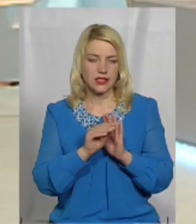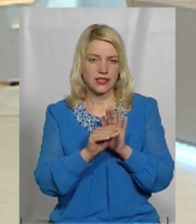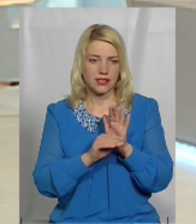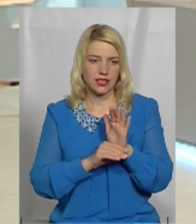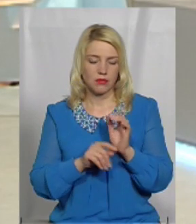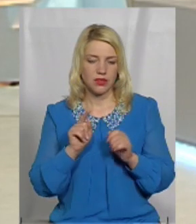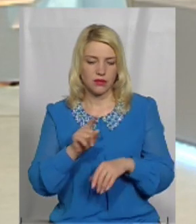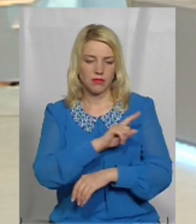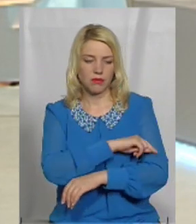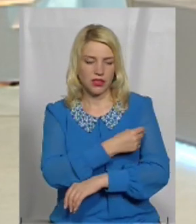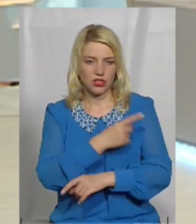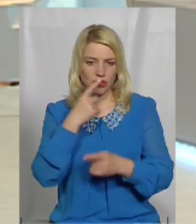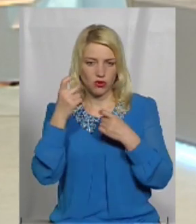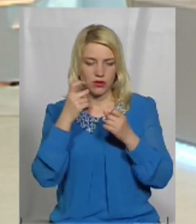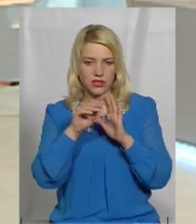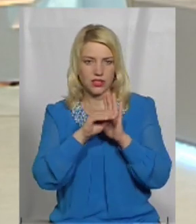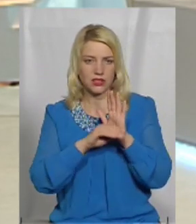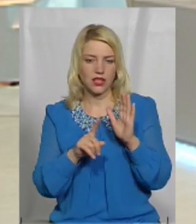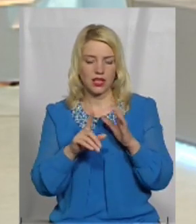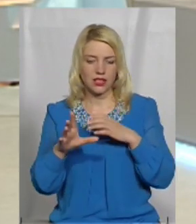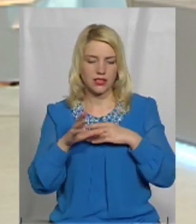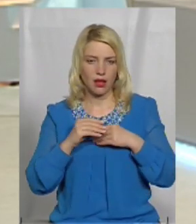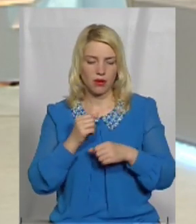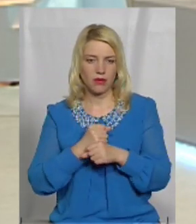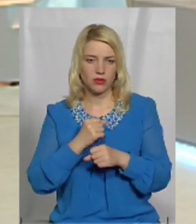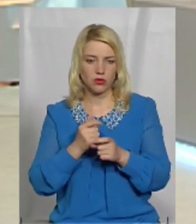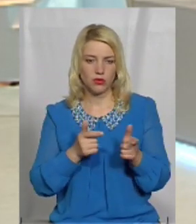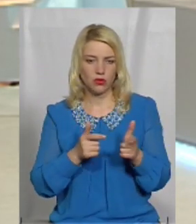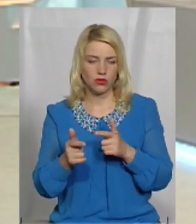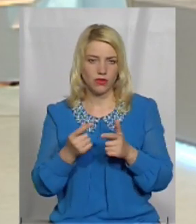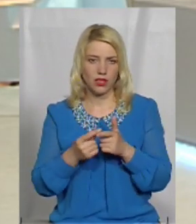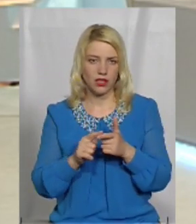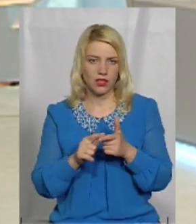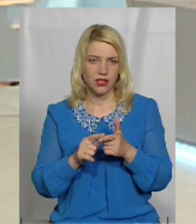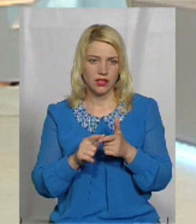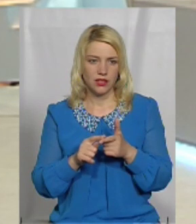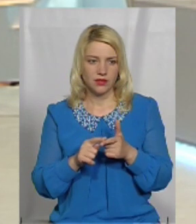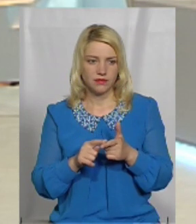Та медична інформаційна система, яка з нами працює, підготувала